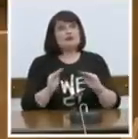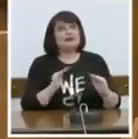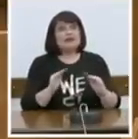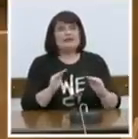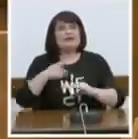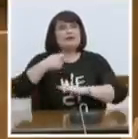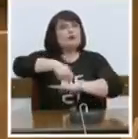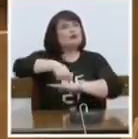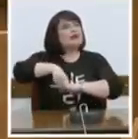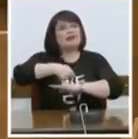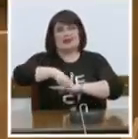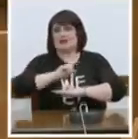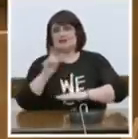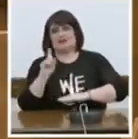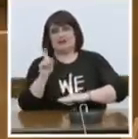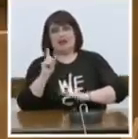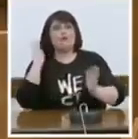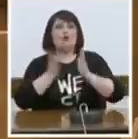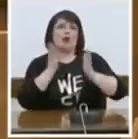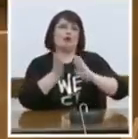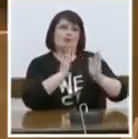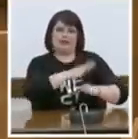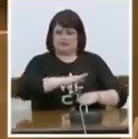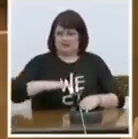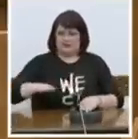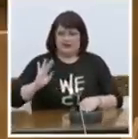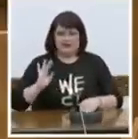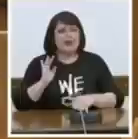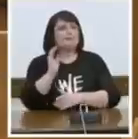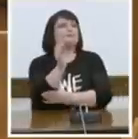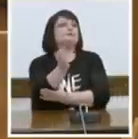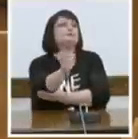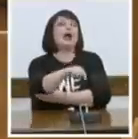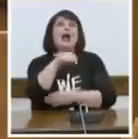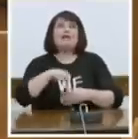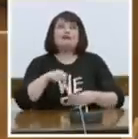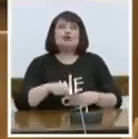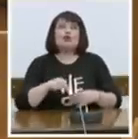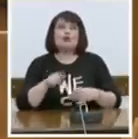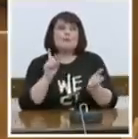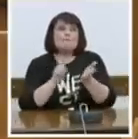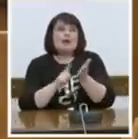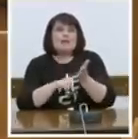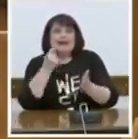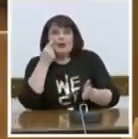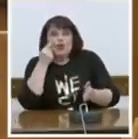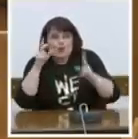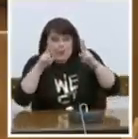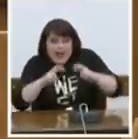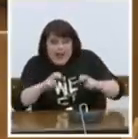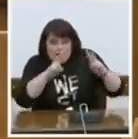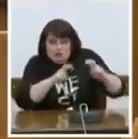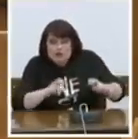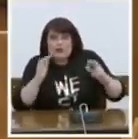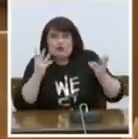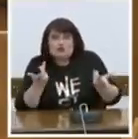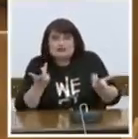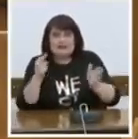δικαστικά από την κακοποίηση. Και αυτό κάποτε πρέπει να ελεγχθεί στον τρόπο της